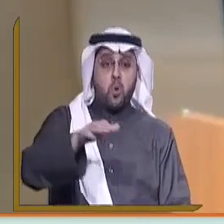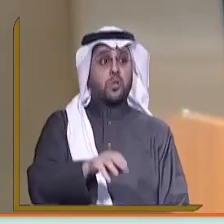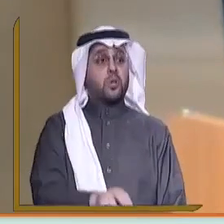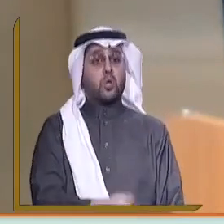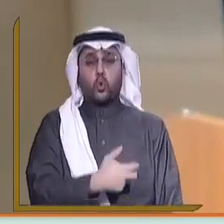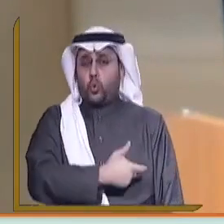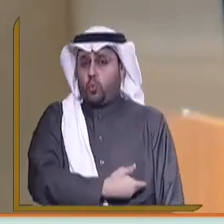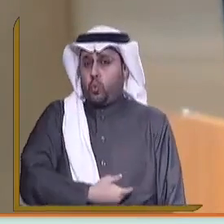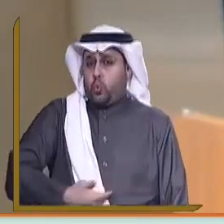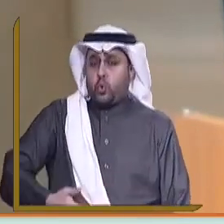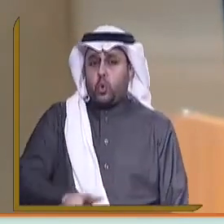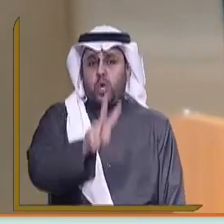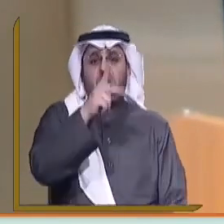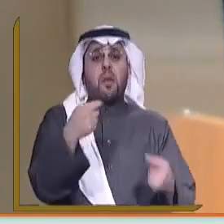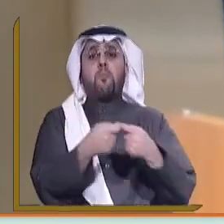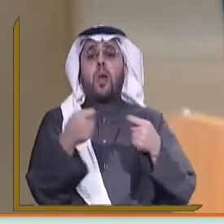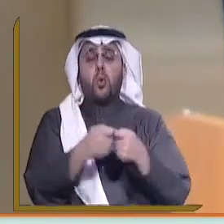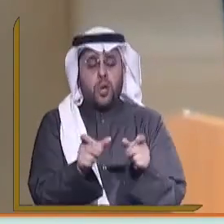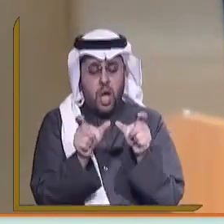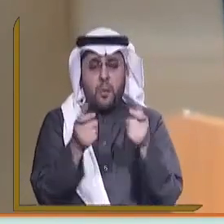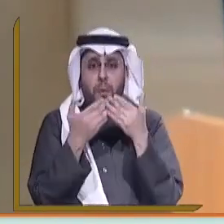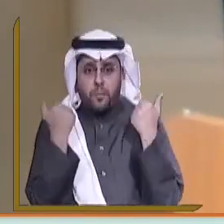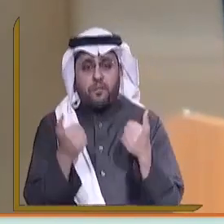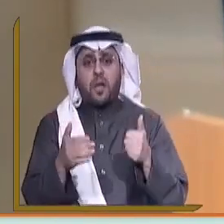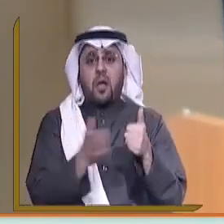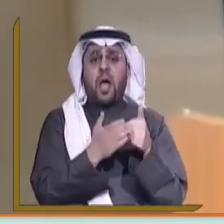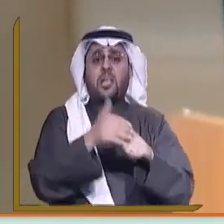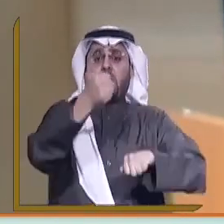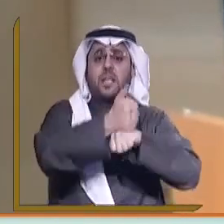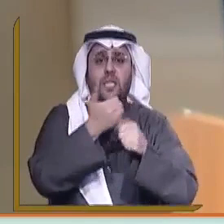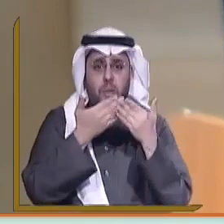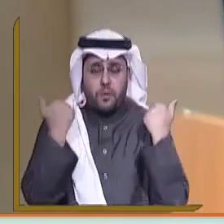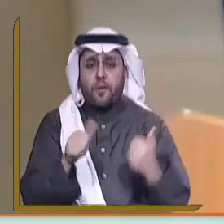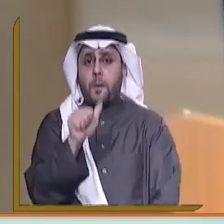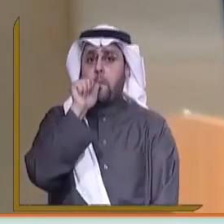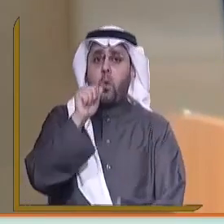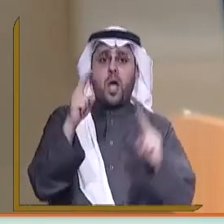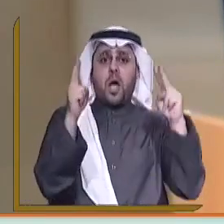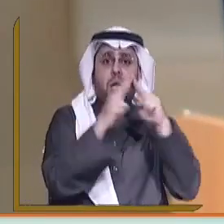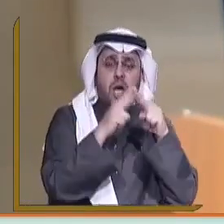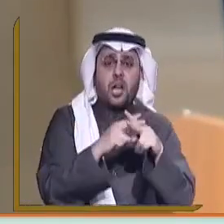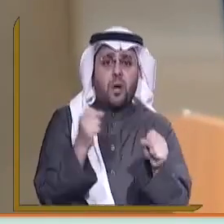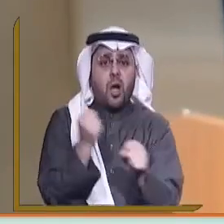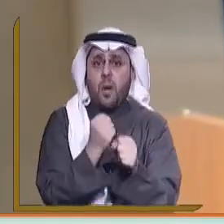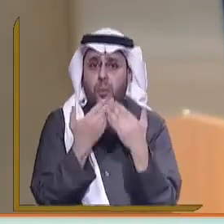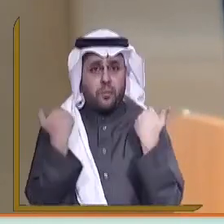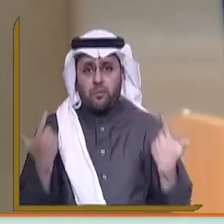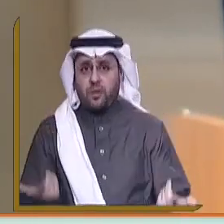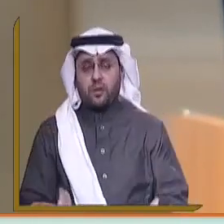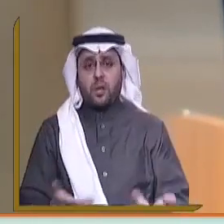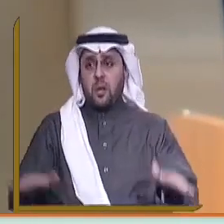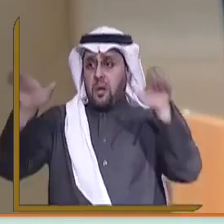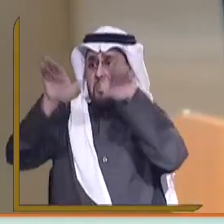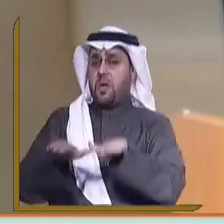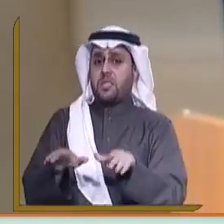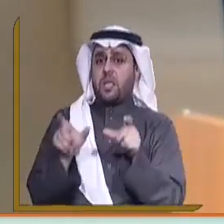شخص وانعدام الامن وانقطاع الخدمات الاساسيه من ماء وكهرباء ودواء فلا زال مجلس الامن